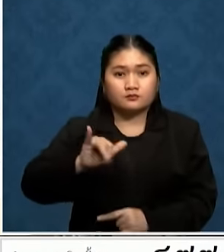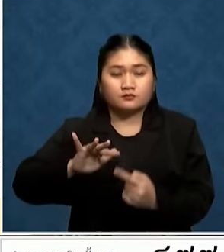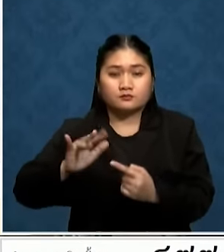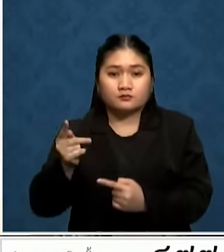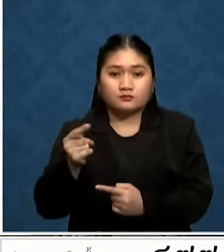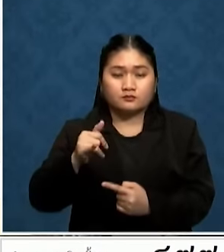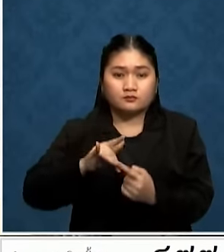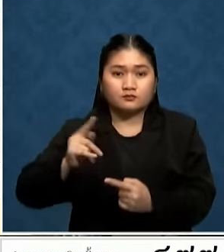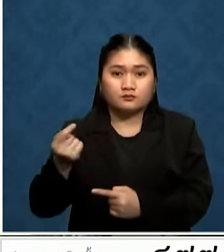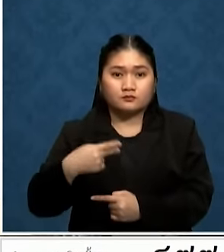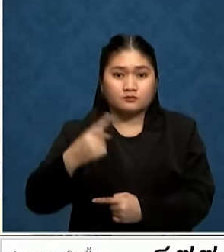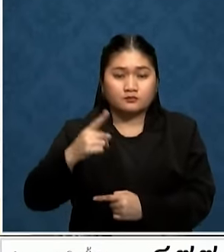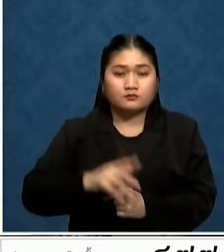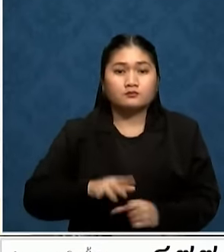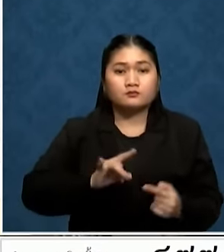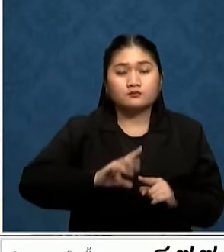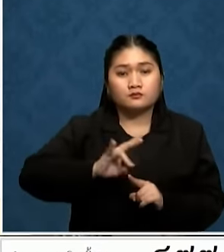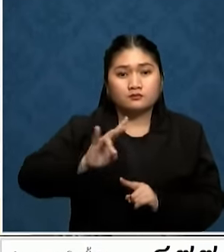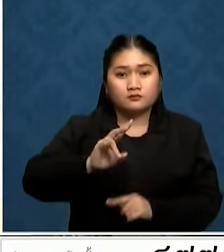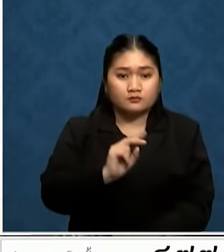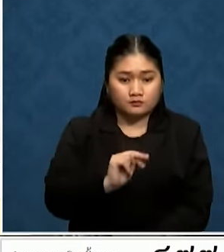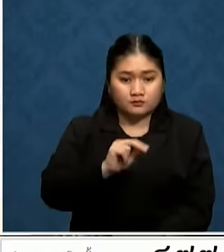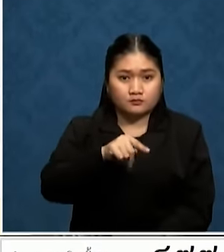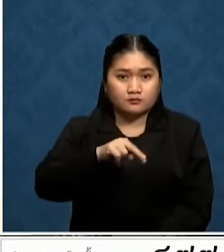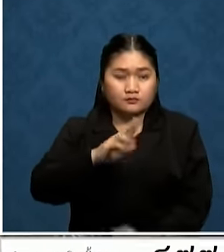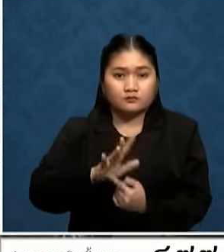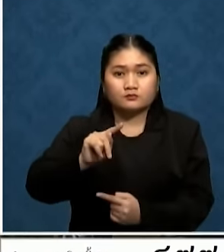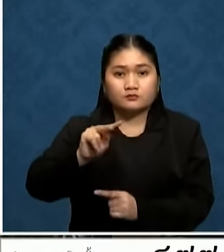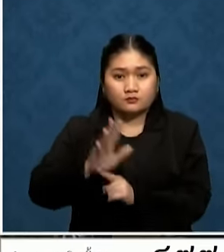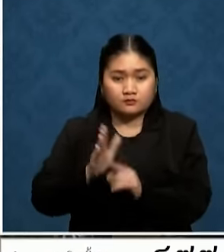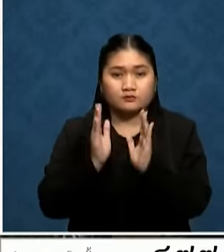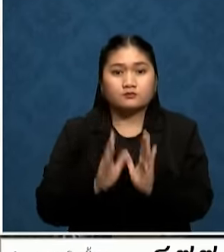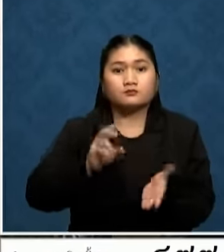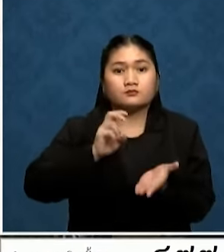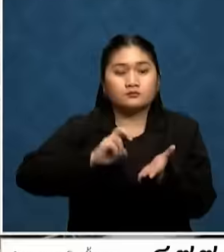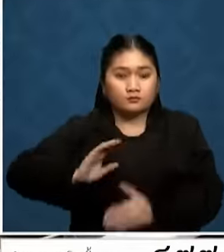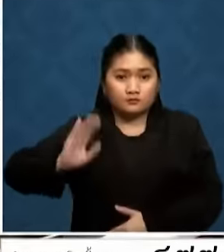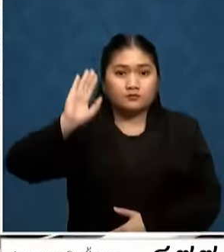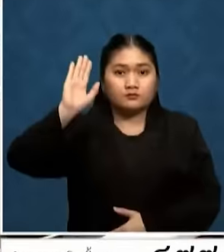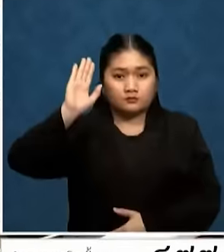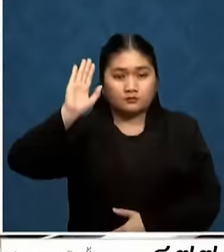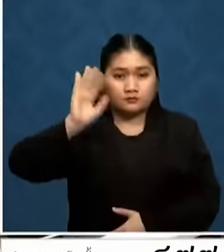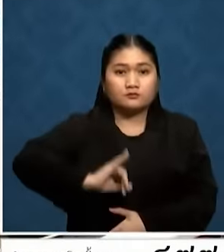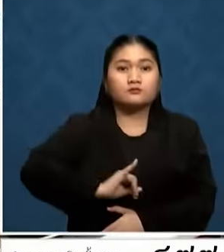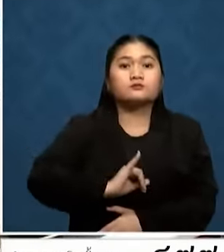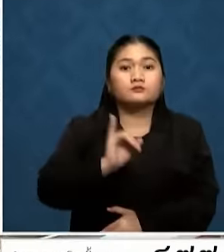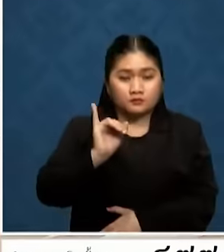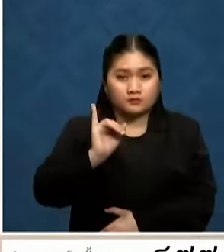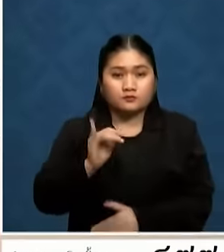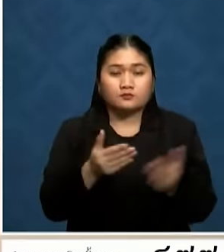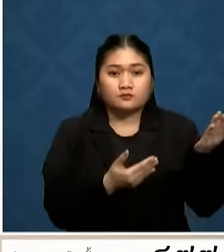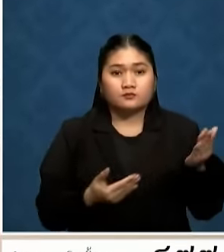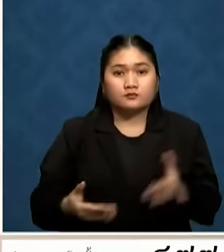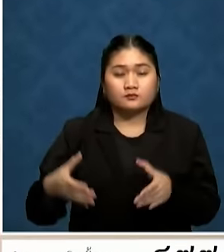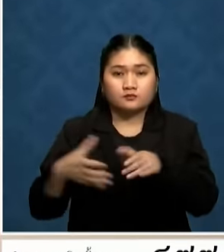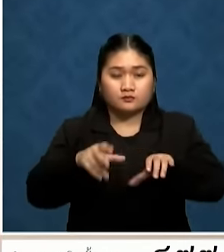ชูชัด7. นบพระรมีรักษาขอพูรัรองด้ครับกับพดรรถูกต้องนะครับต่ไปเชนพ